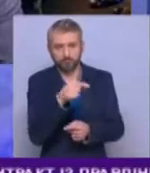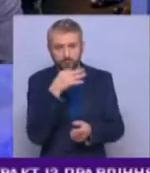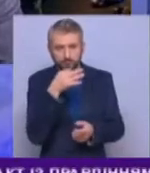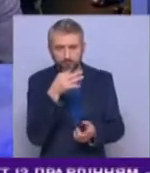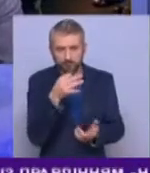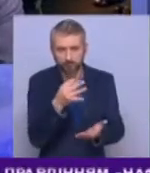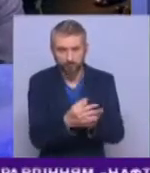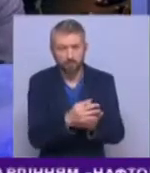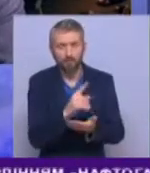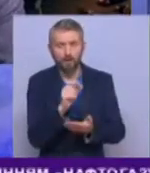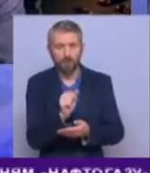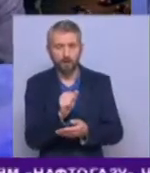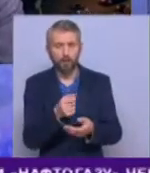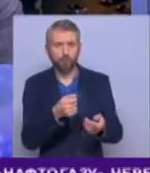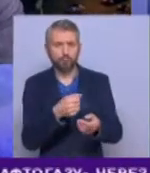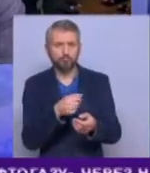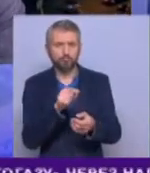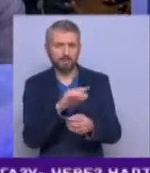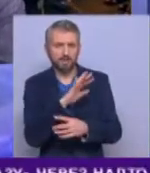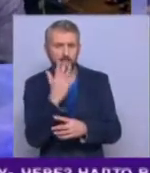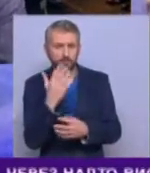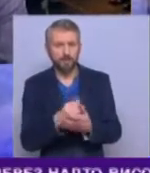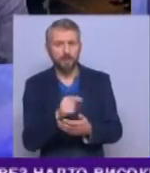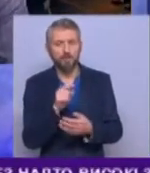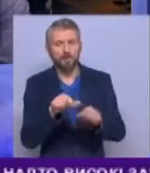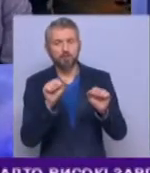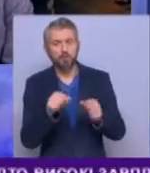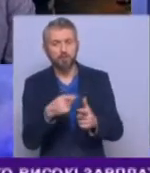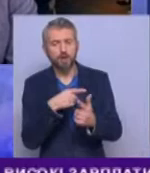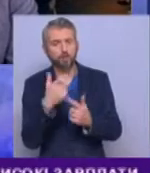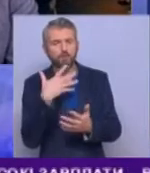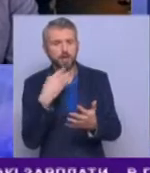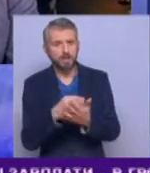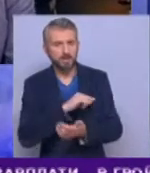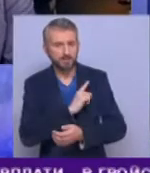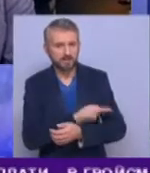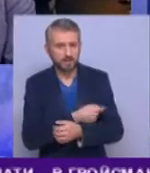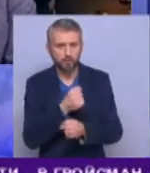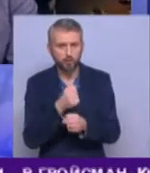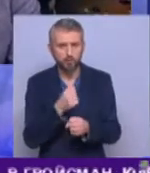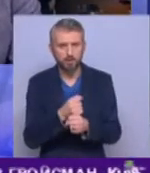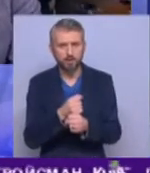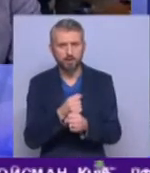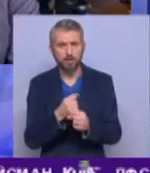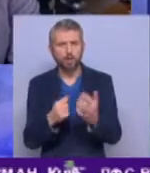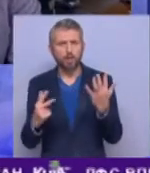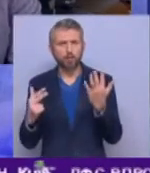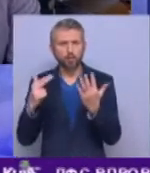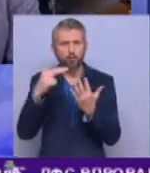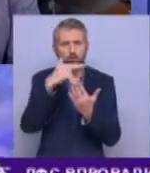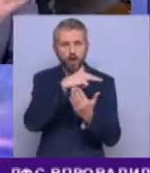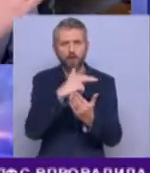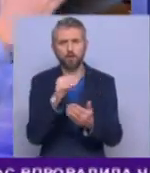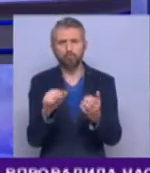несе відповідальність за утримання цих зелених насаджень. Він може або власними силами зробити там кронування, усунути